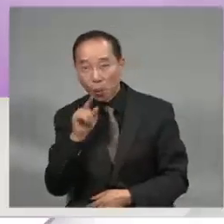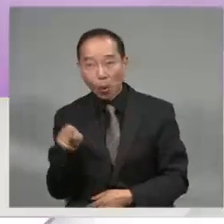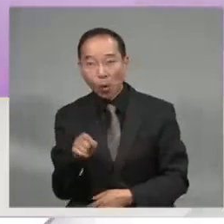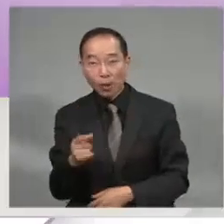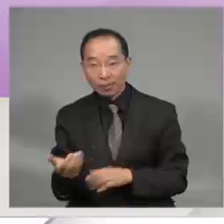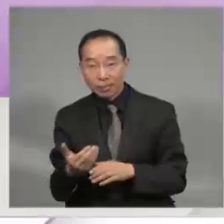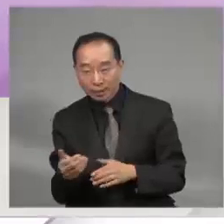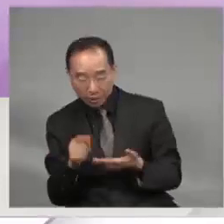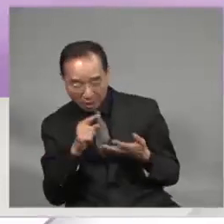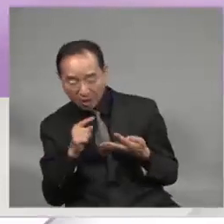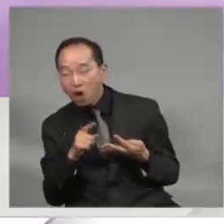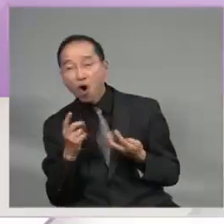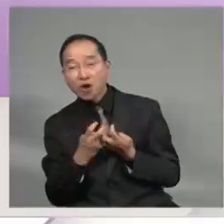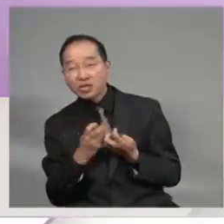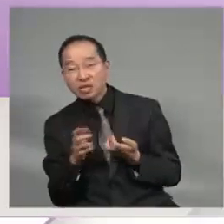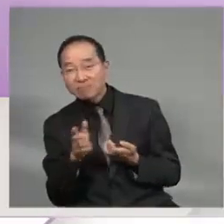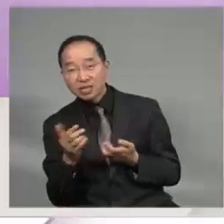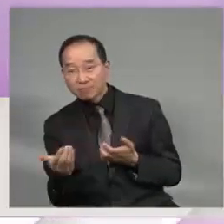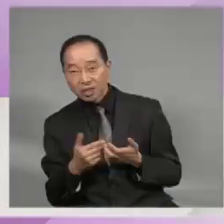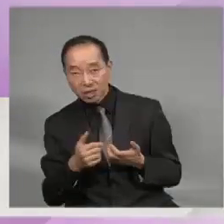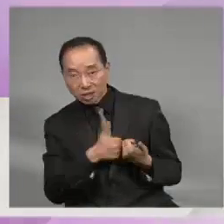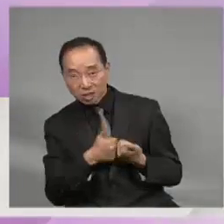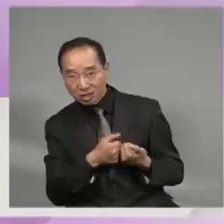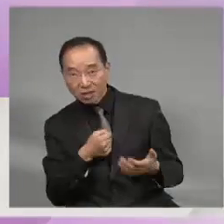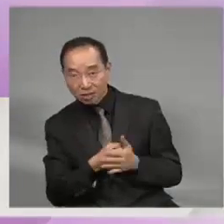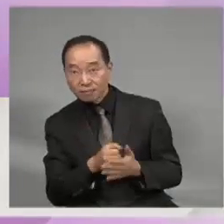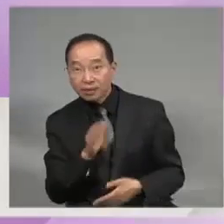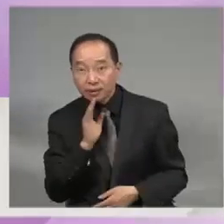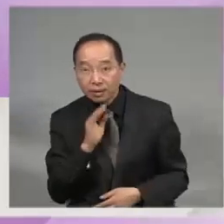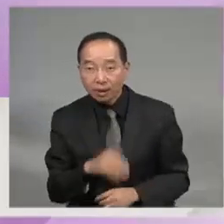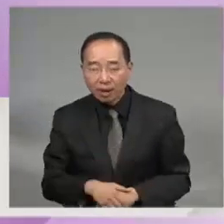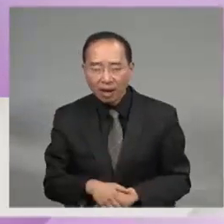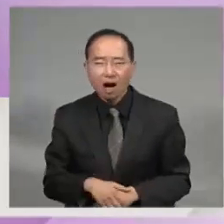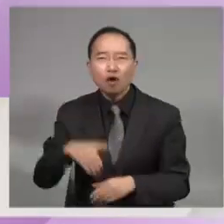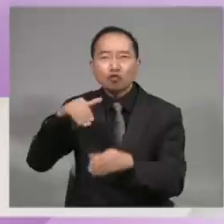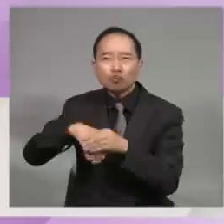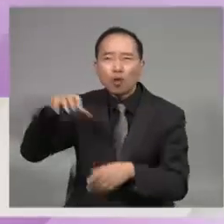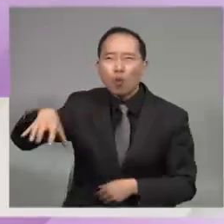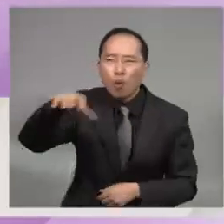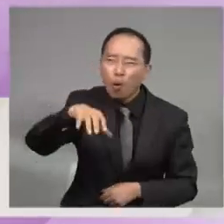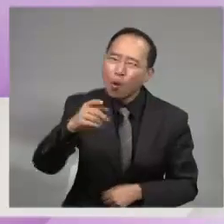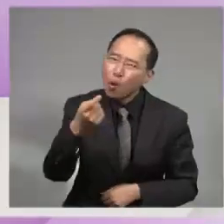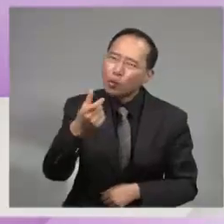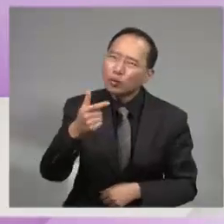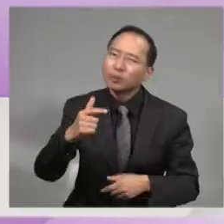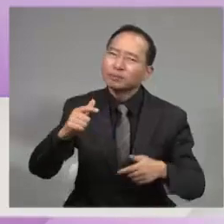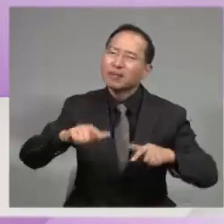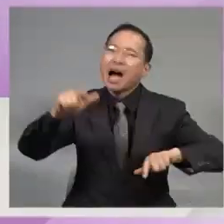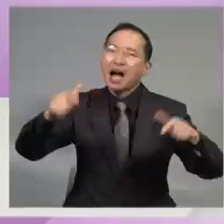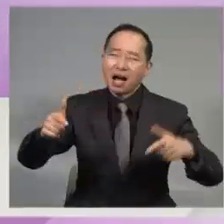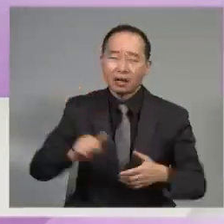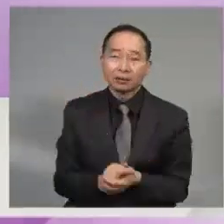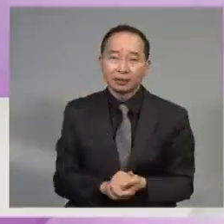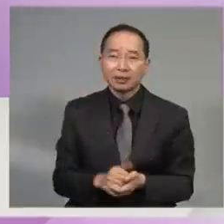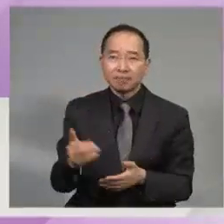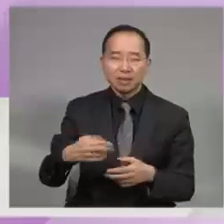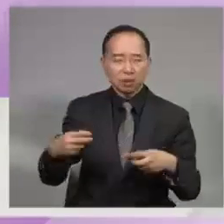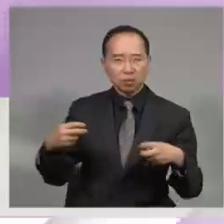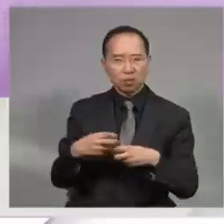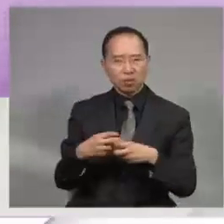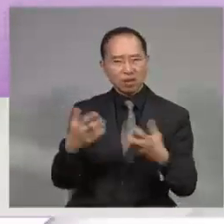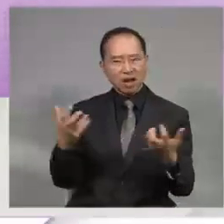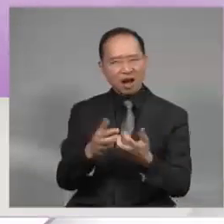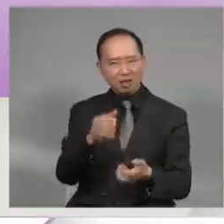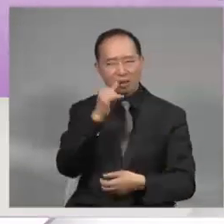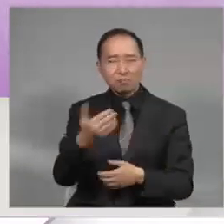미리 동선 체크를 하겠죠? 뭐 그 투표소 상황마다 다를 것 같긴 한데요. 근데 보통 교통 상황을 미리 다 예측할 수는 없기